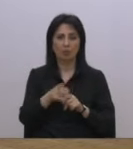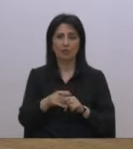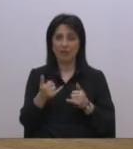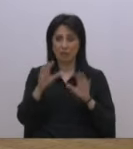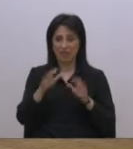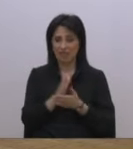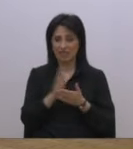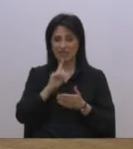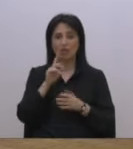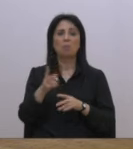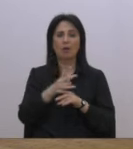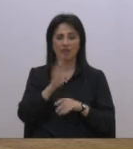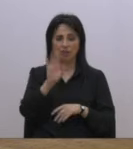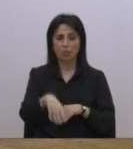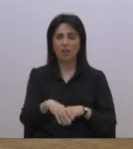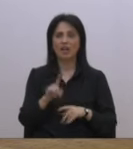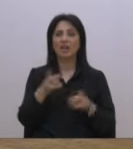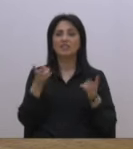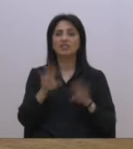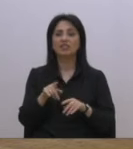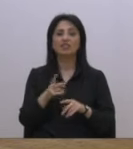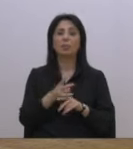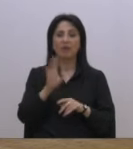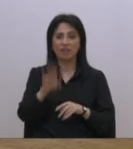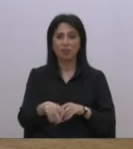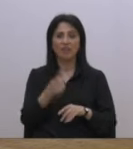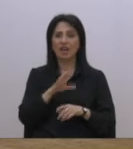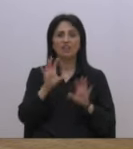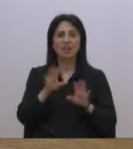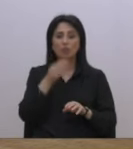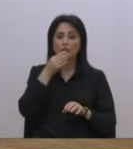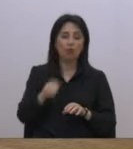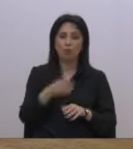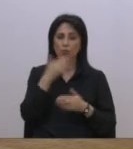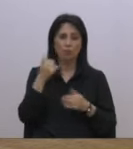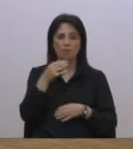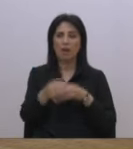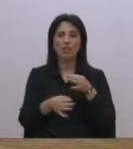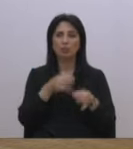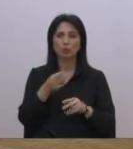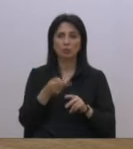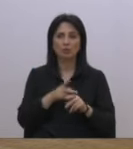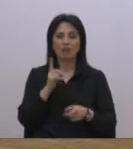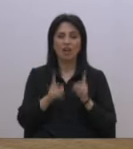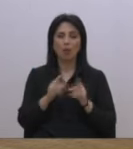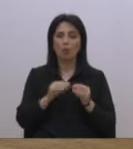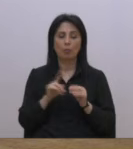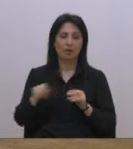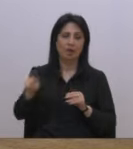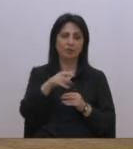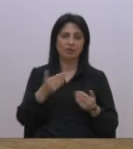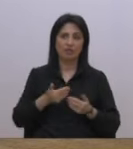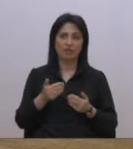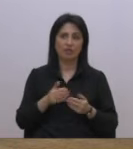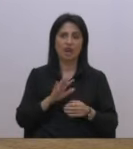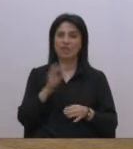კანონების დიდი ნაწილი მავნებლობაა. რაც დარჩენილია ის მავნებლობა და არც ერთი კანონი ახლა არ პასუხობს იმ რეალურ პრობლემებს, რომელიც გვაქვს.